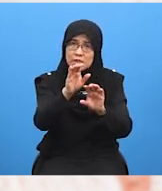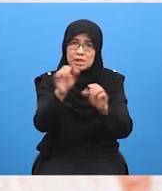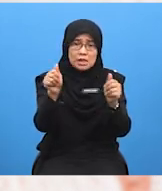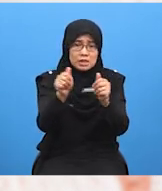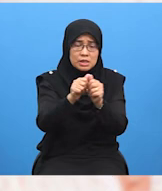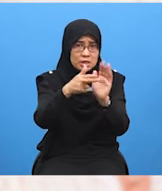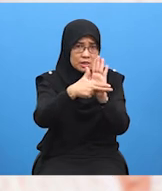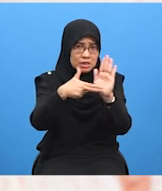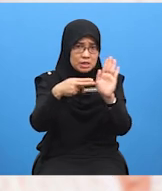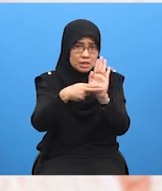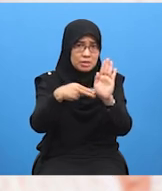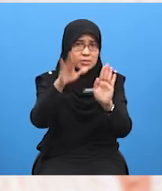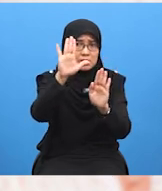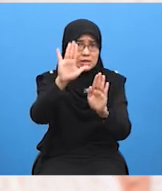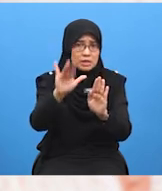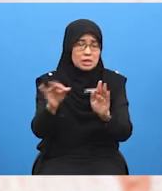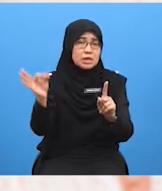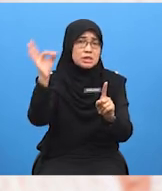yang sesuai.